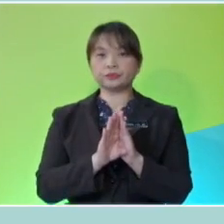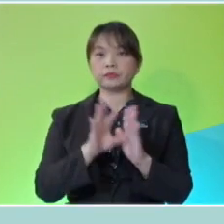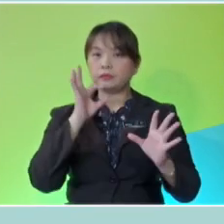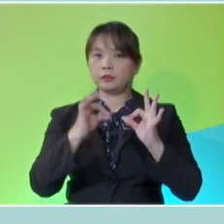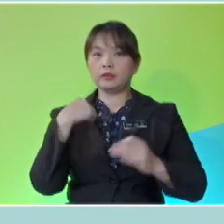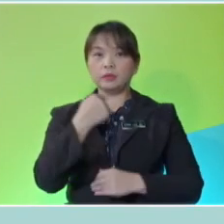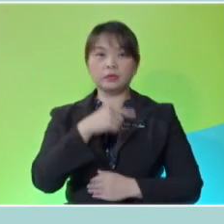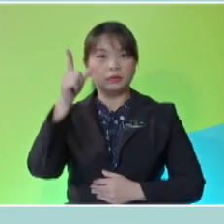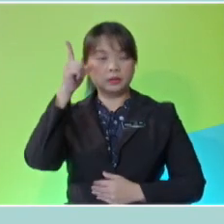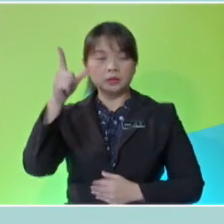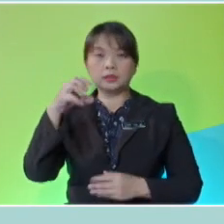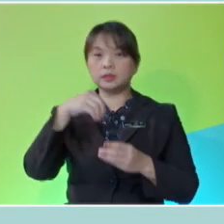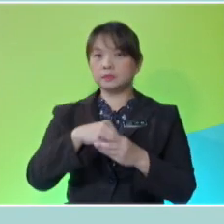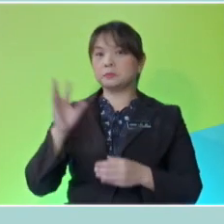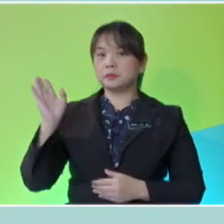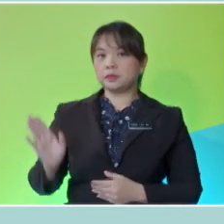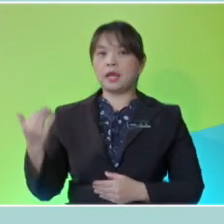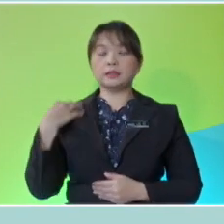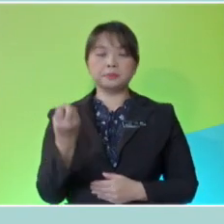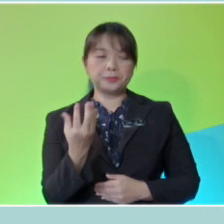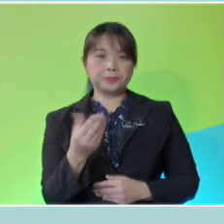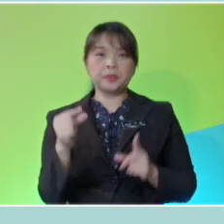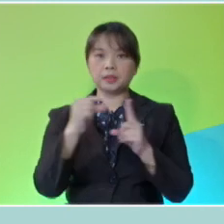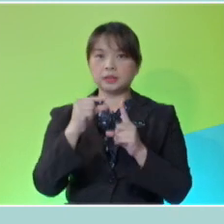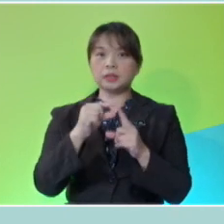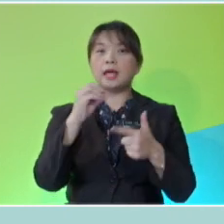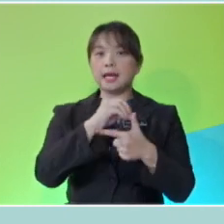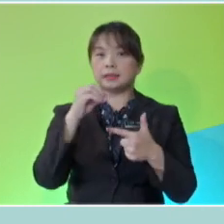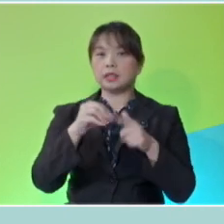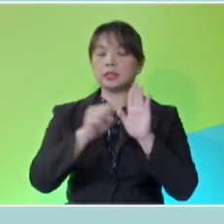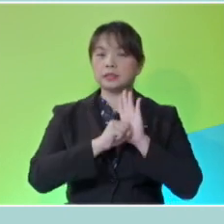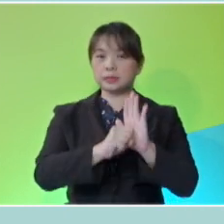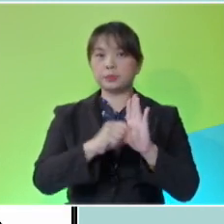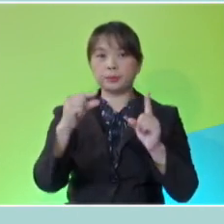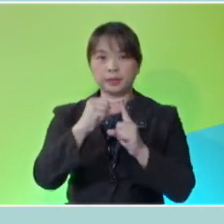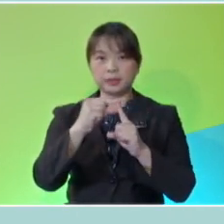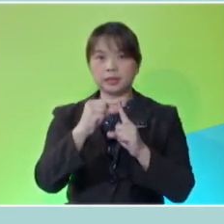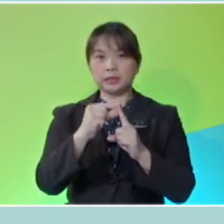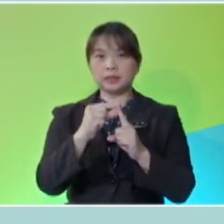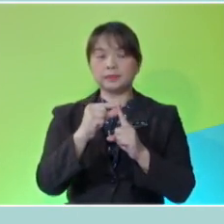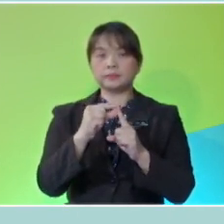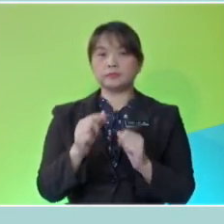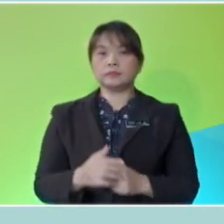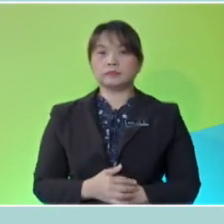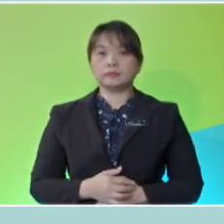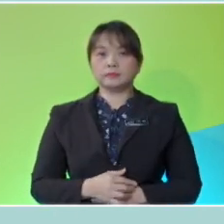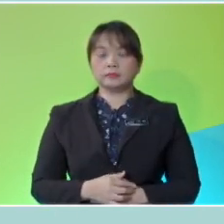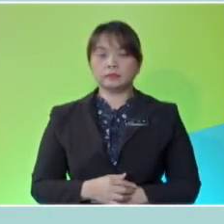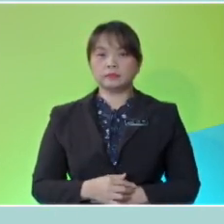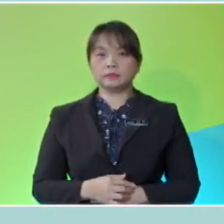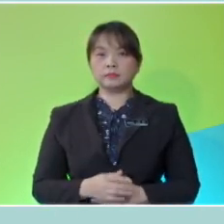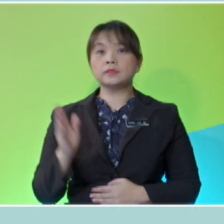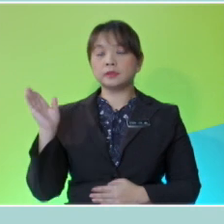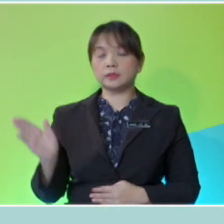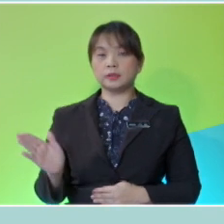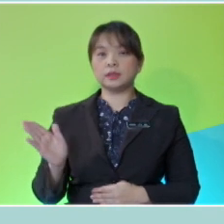kita lihat dalam peta ini ada beberapa perkataan atau kita kata simbol perkataan Oke Mari kita kenal pasti Contohnya seperti simbol